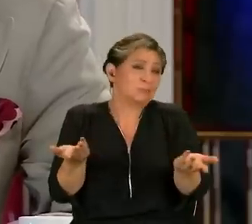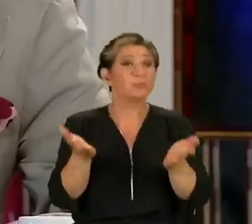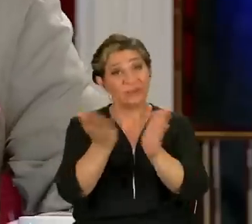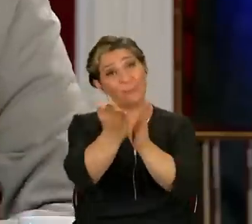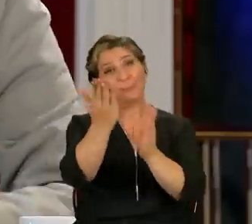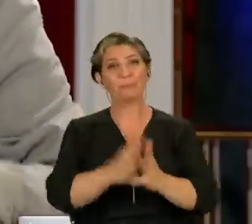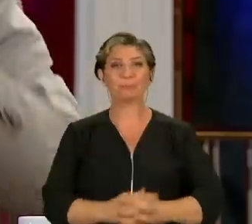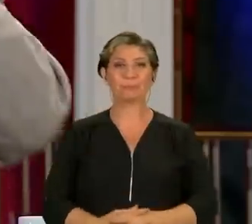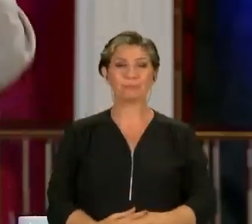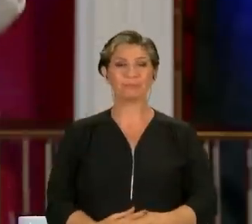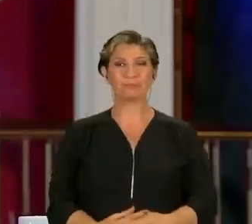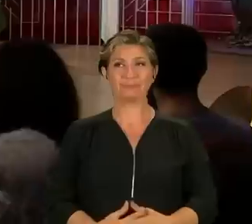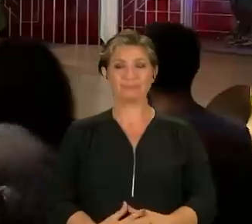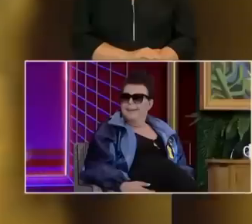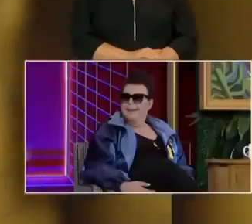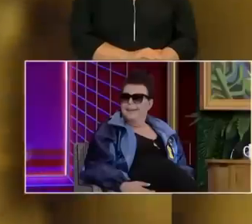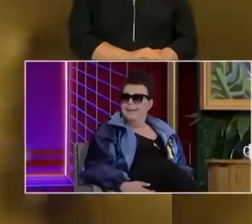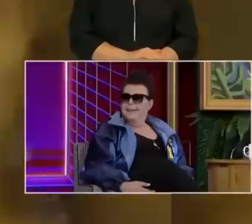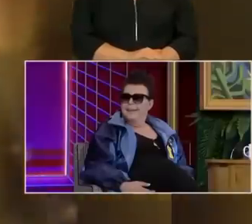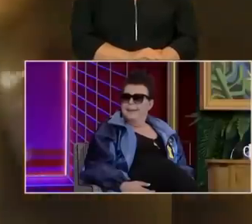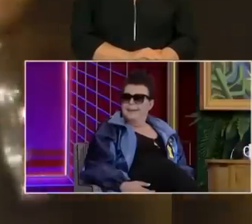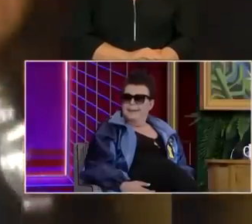Evet, pekala, devam.